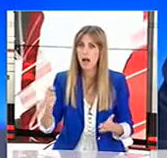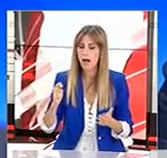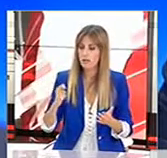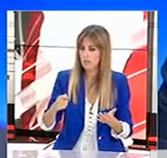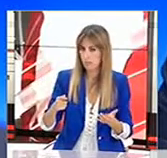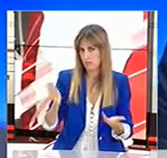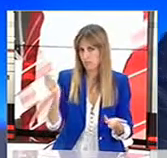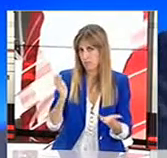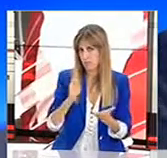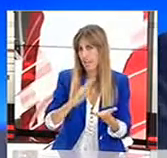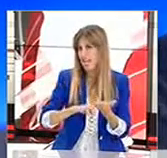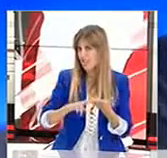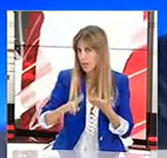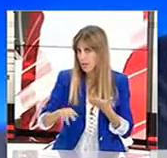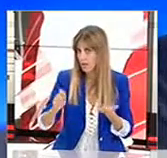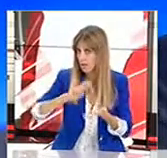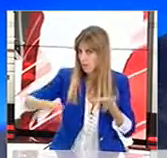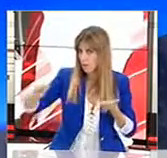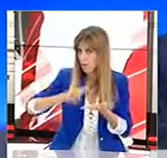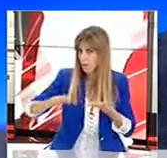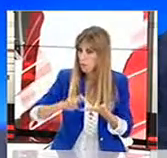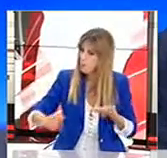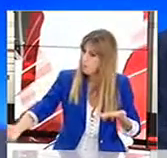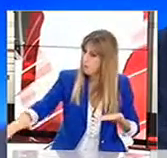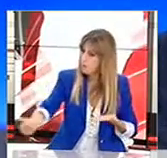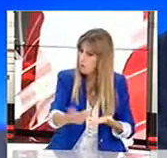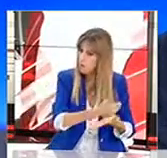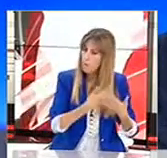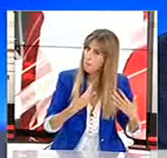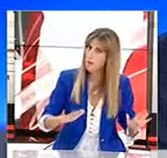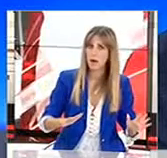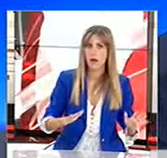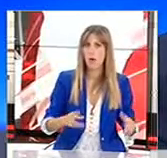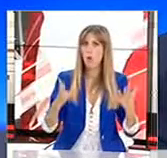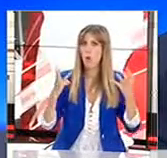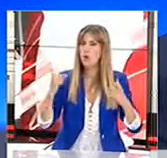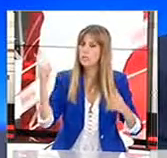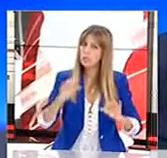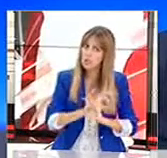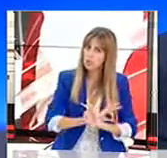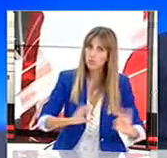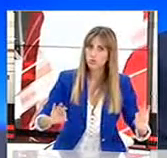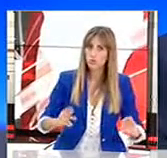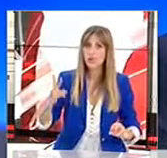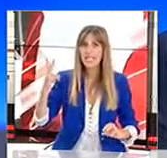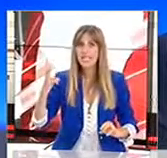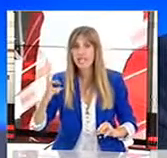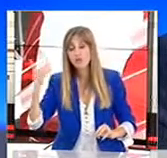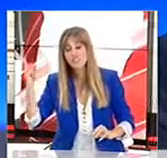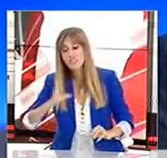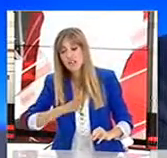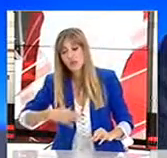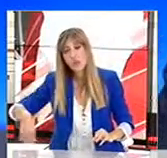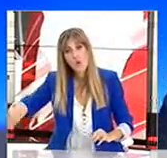δικαιοσύνη στις εισφορές για ένα 80%, αλλά για ένα 20% είχε βάρη. Και αυτό τώρα το διορθώνουμε, τώρα που